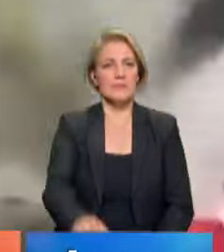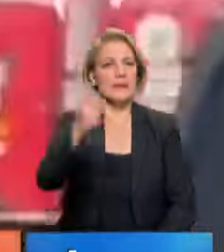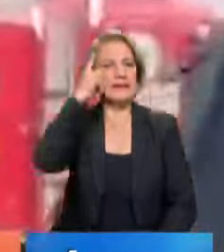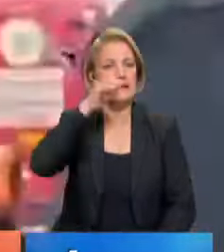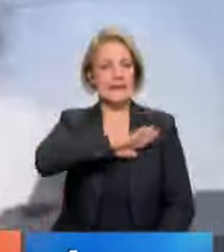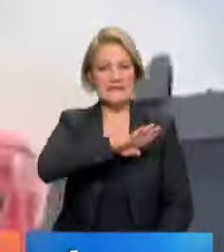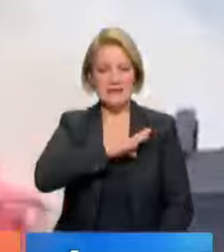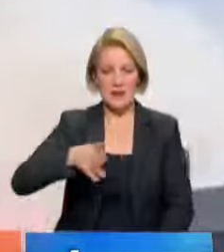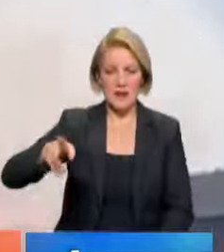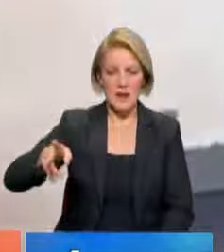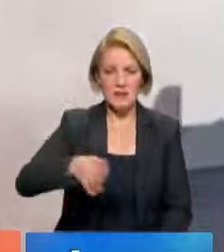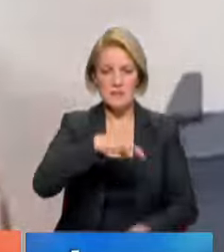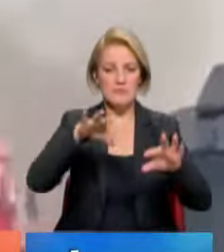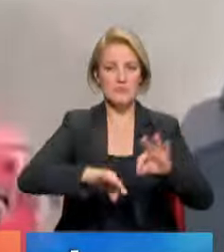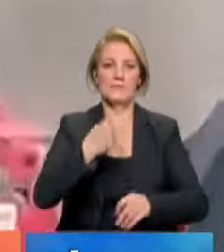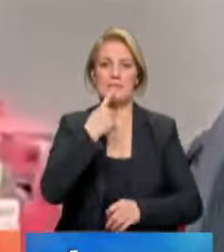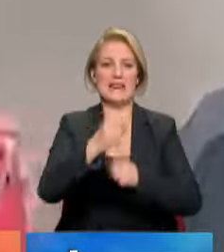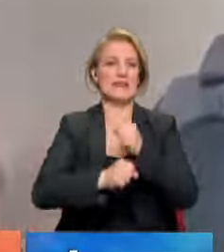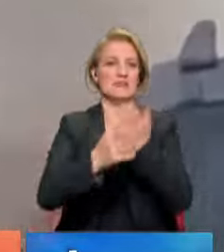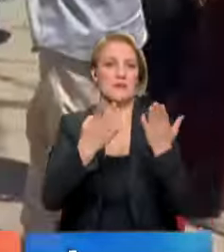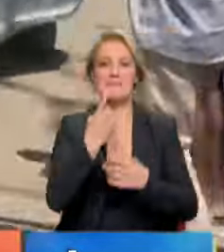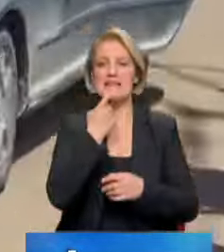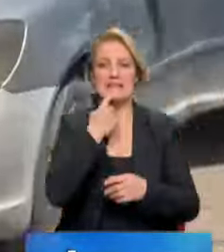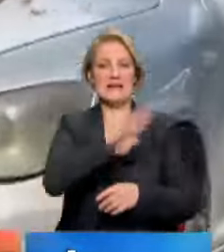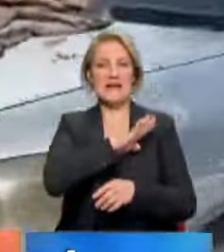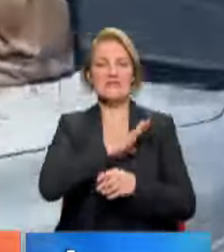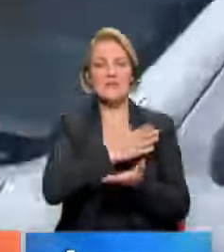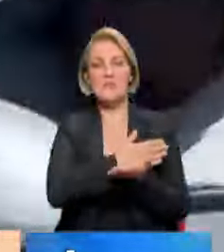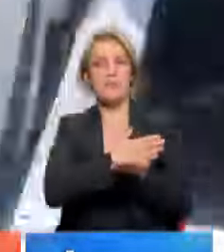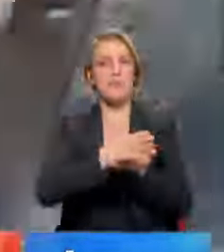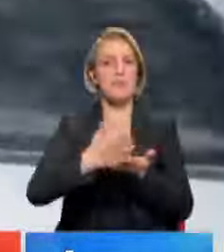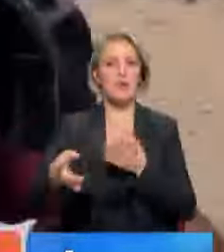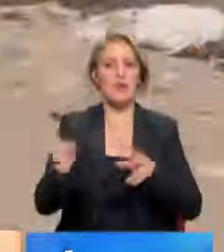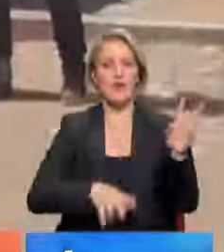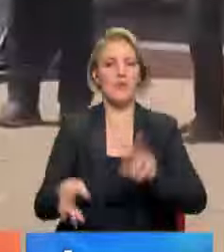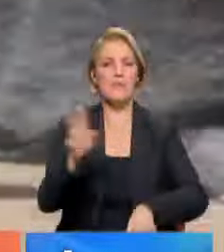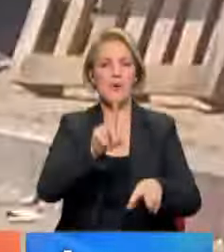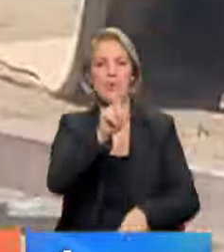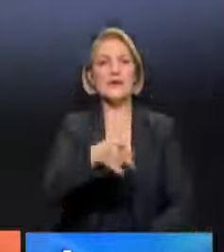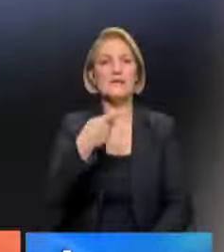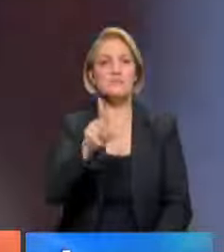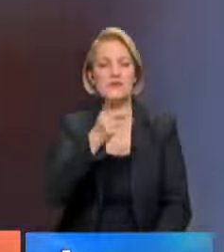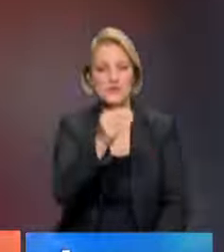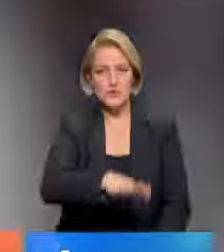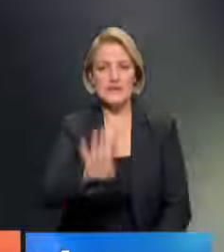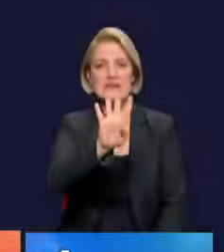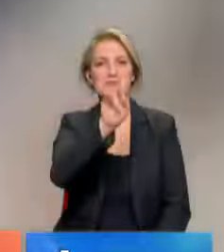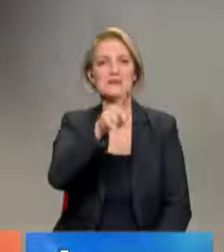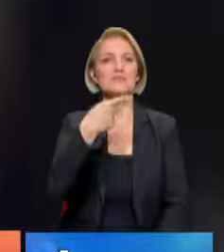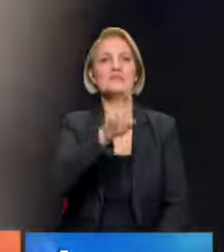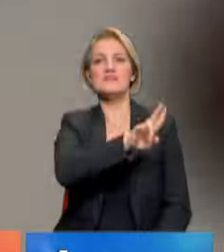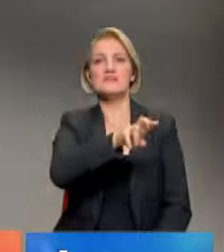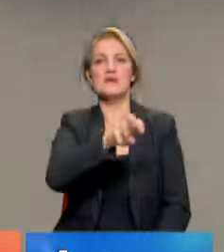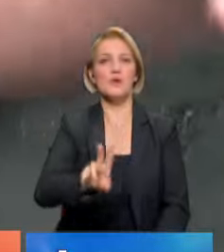İsrail'in Gazze'deki katliamları da bugün birinci yılında. Bir yıldır Gazze'de süren katliamlarda 17 bini çocuk, 41.870